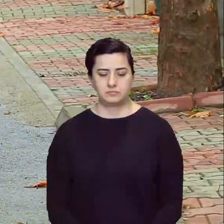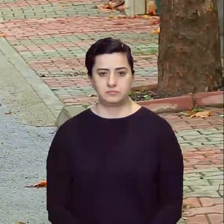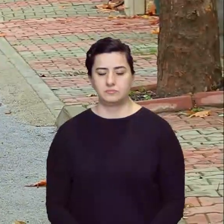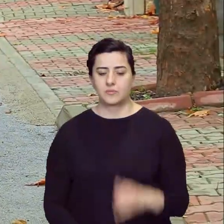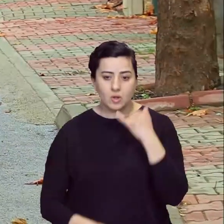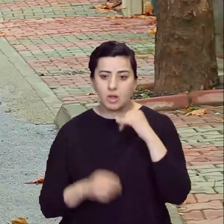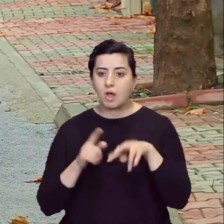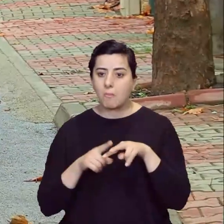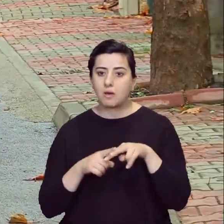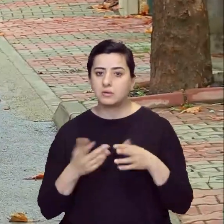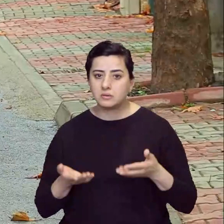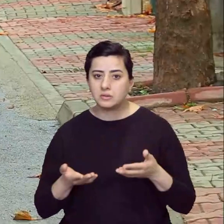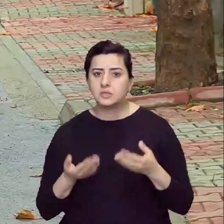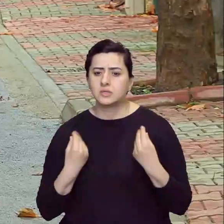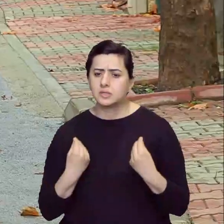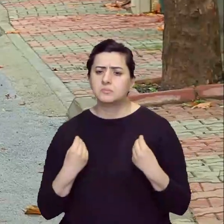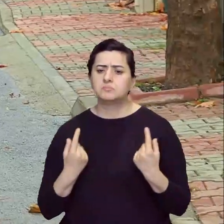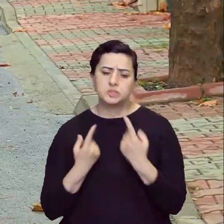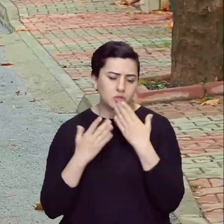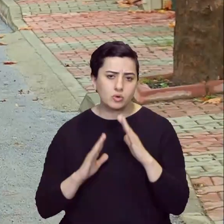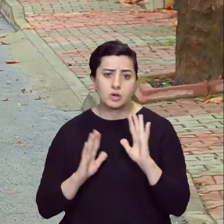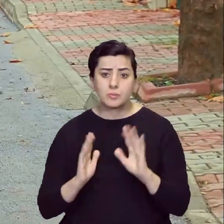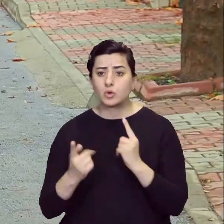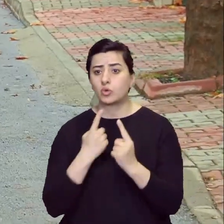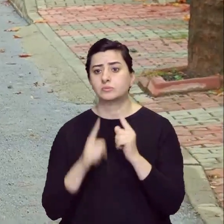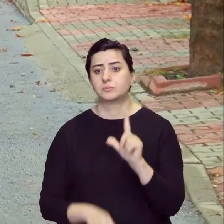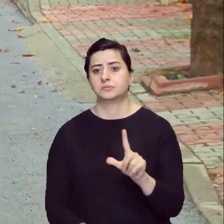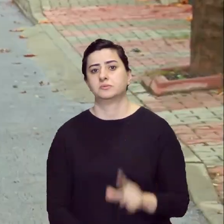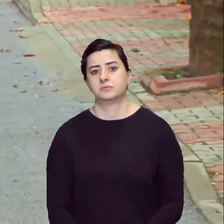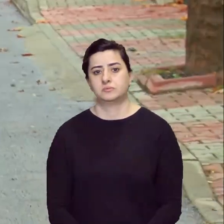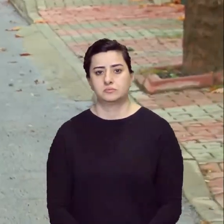Alo Alper. İyiyim, iyiyim. Ama konuşmamız lazım.